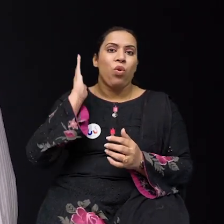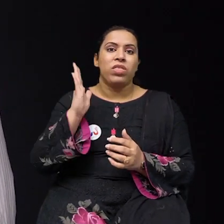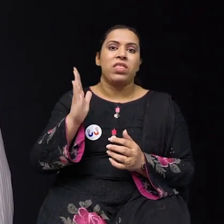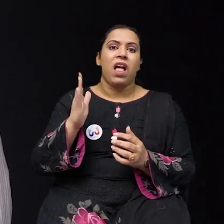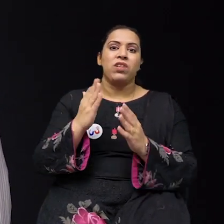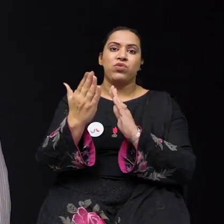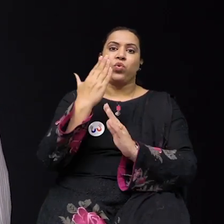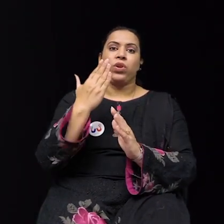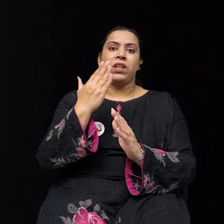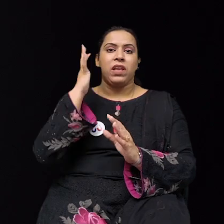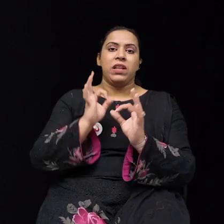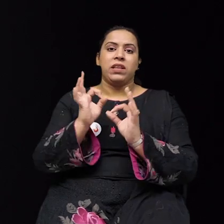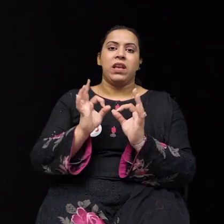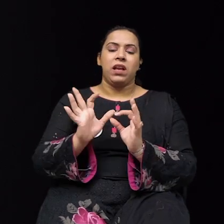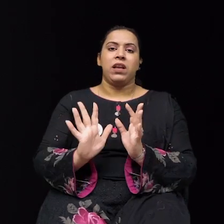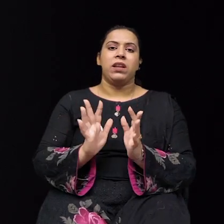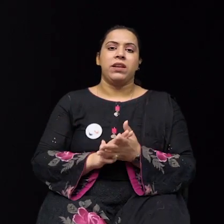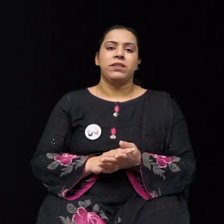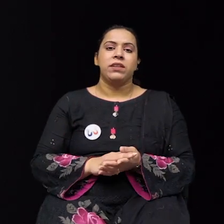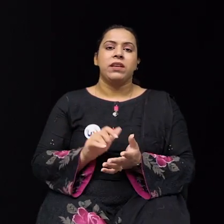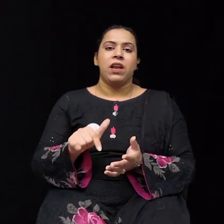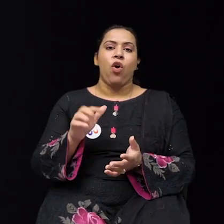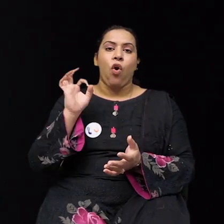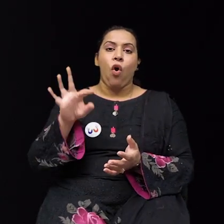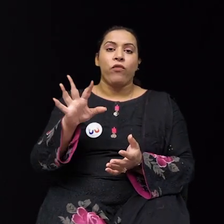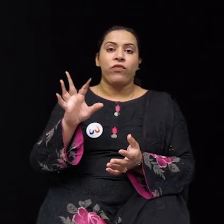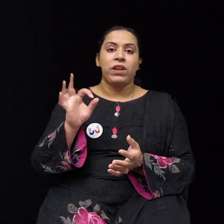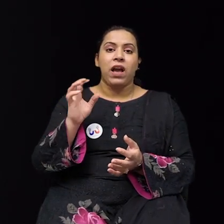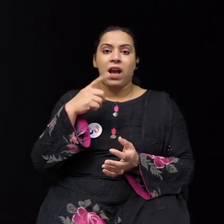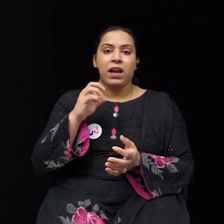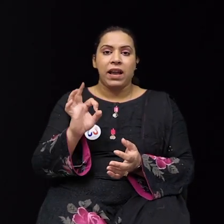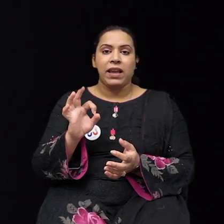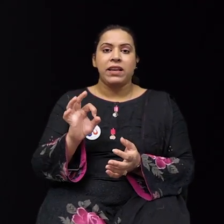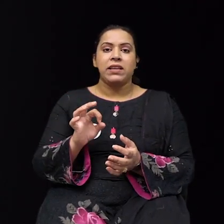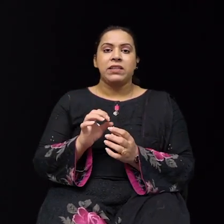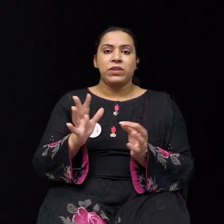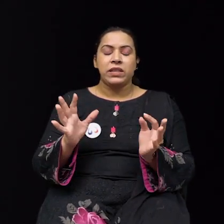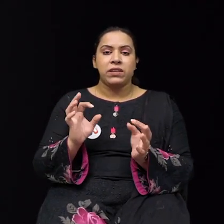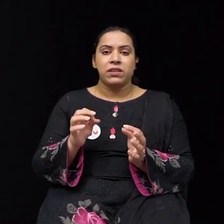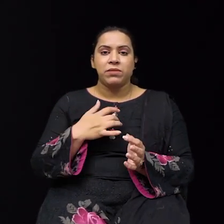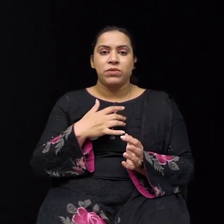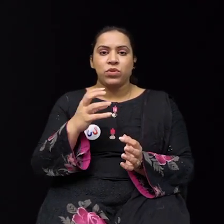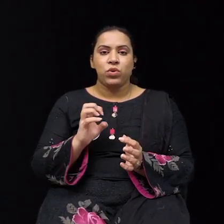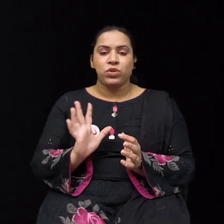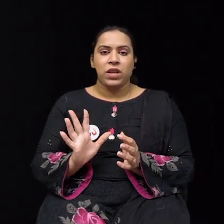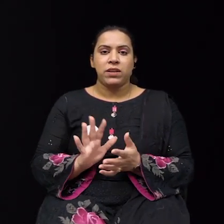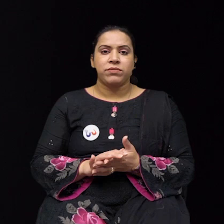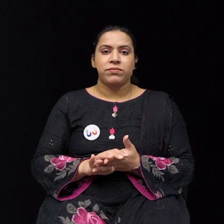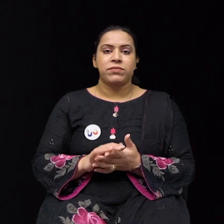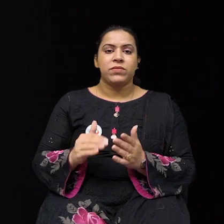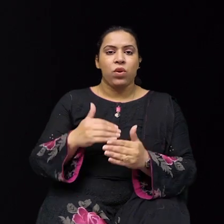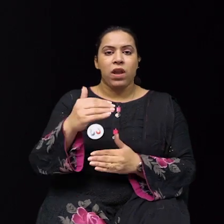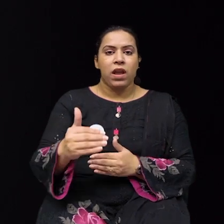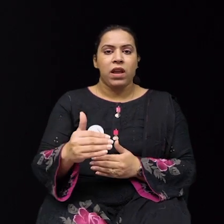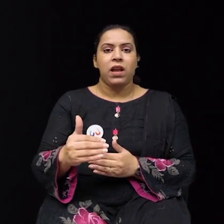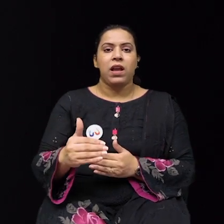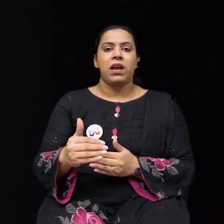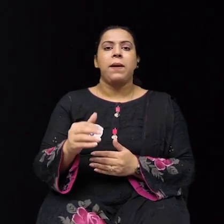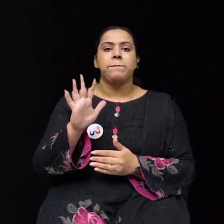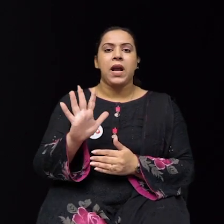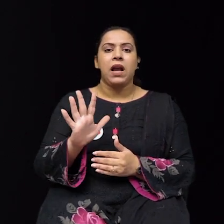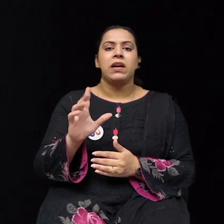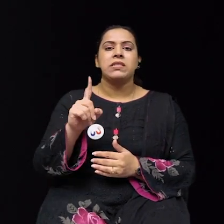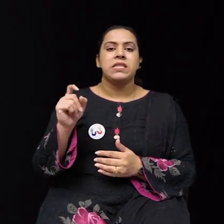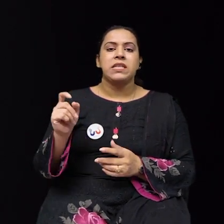آپ اختیار کر گئی ہے, اور یہ وبا خوفناک ہے کیونکہ اگر آپ کا دل کا پٹھا کمزور ہو جائے تو آگے 5